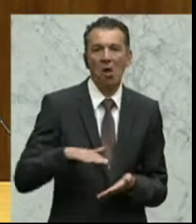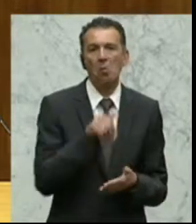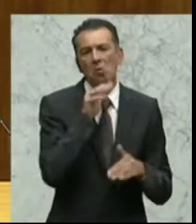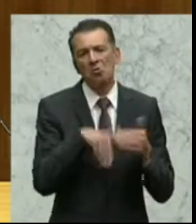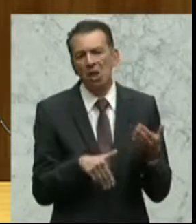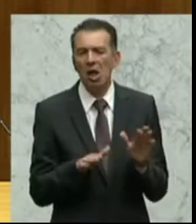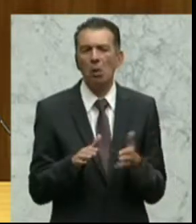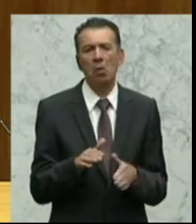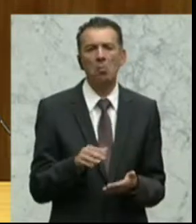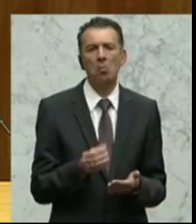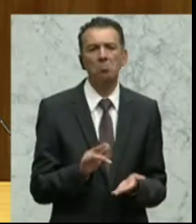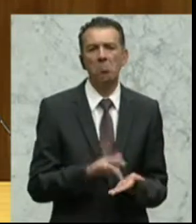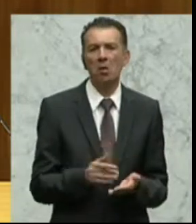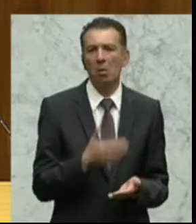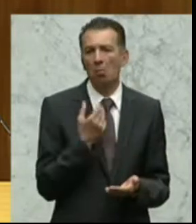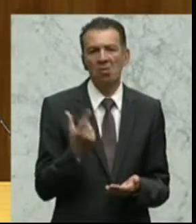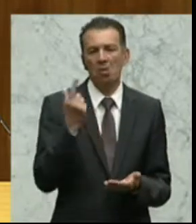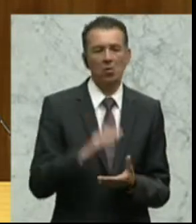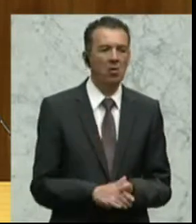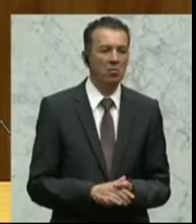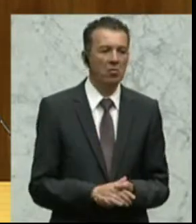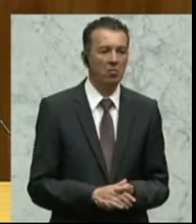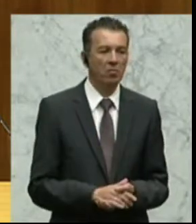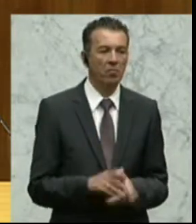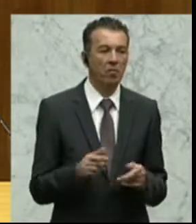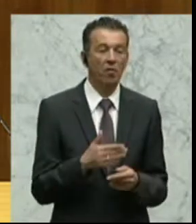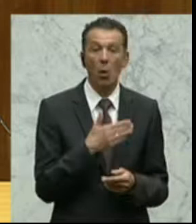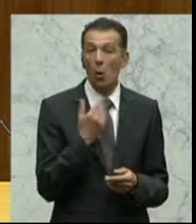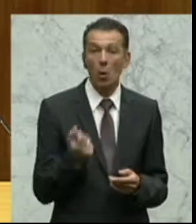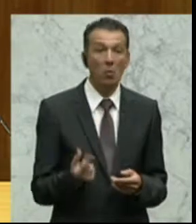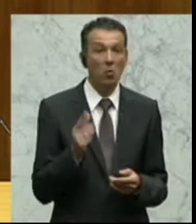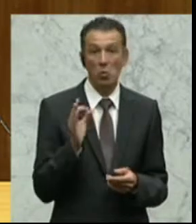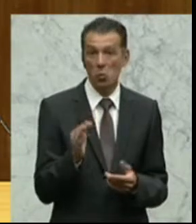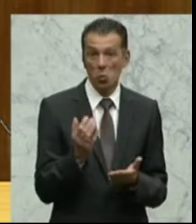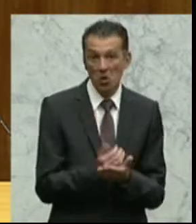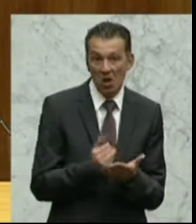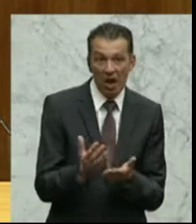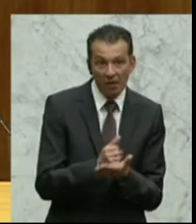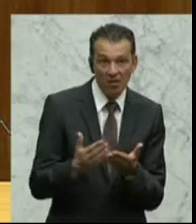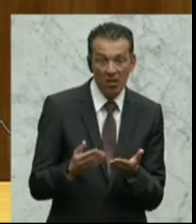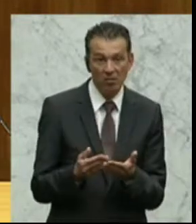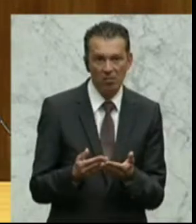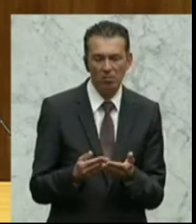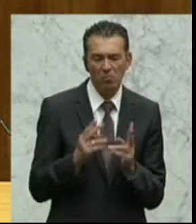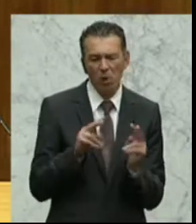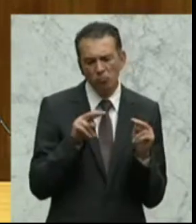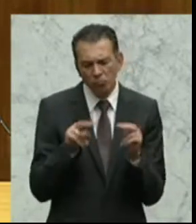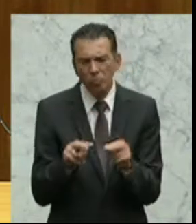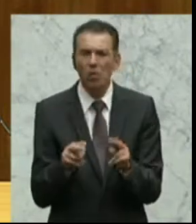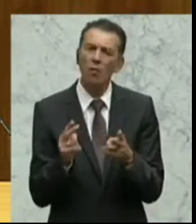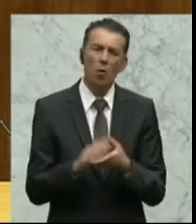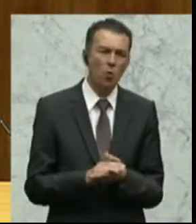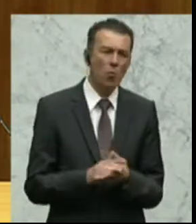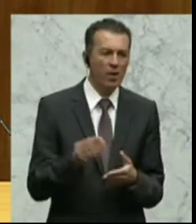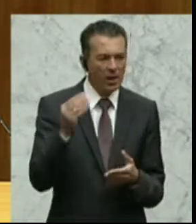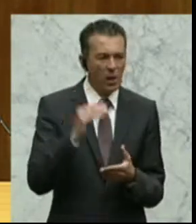und nicht ganz gut. Das heißt, da sind wir offensichtlich nicht besonders effizient. Und dann kann man sich anschauen, wieso sind wir nicht effizient. Und da glaube ich, dass einer